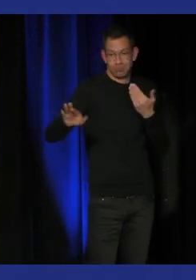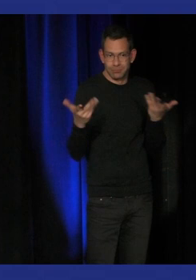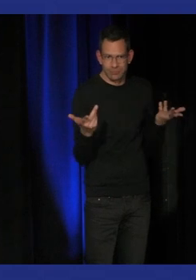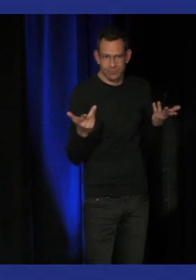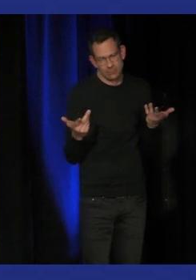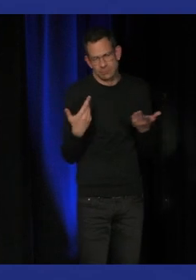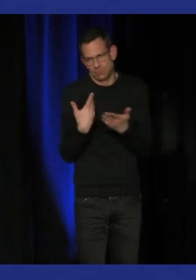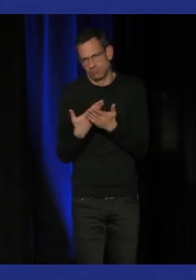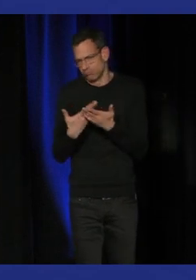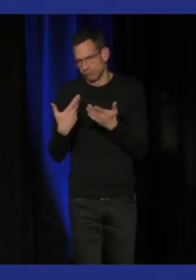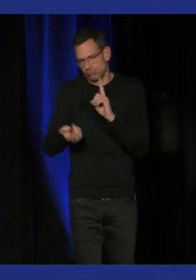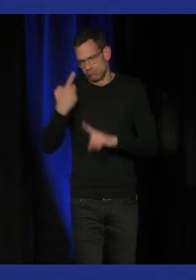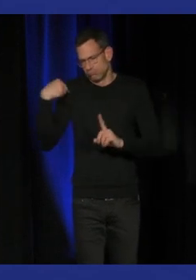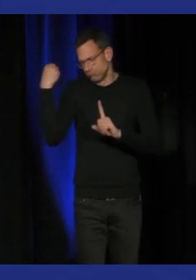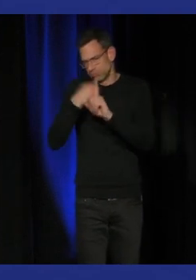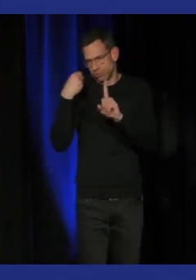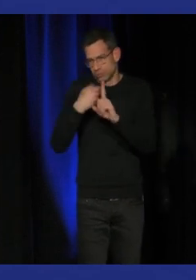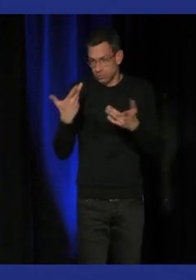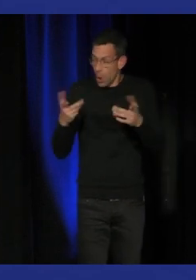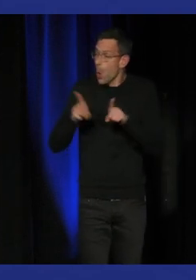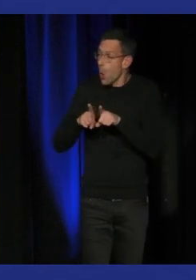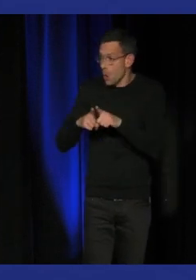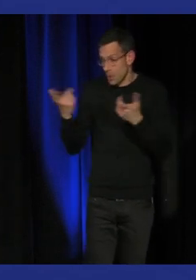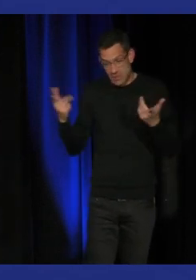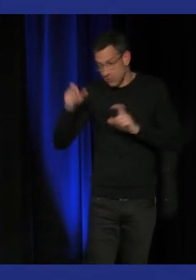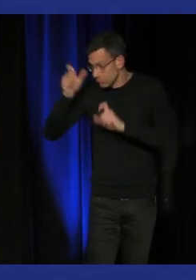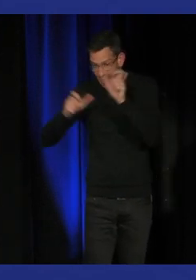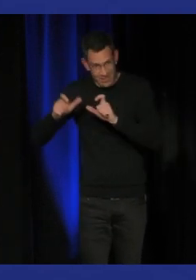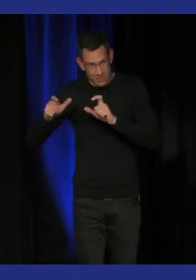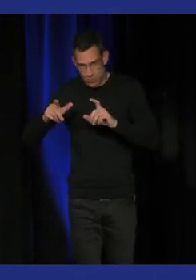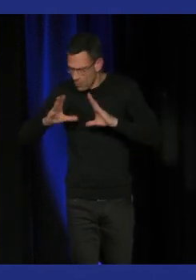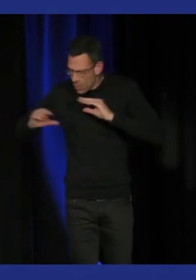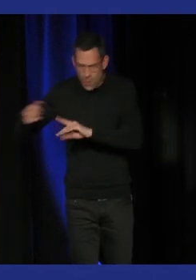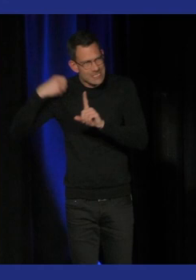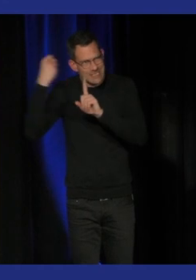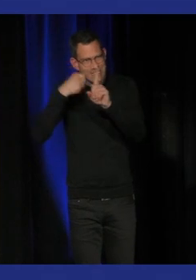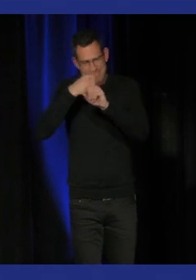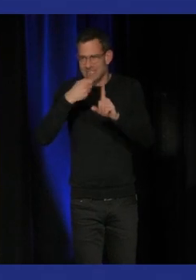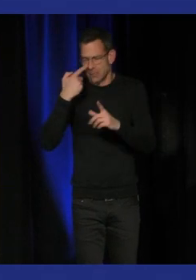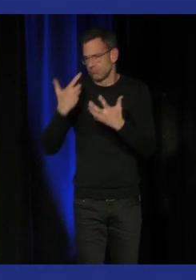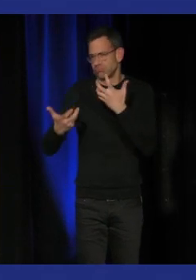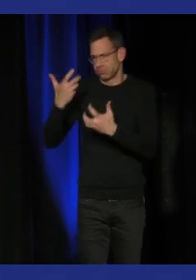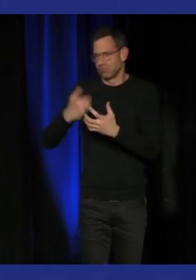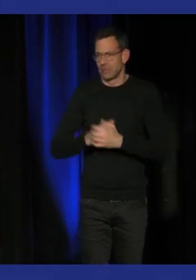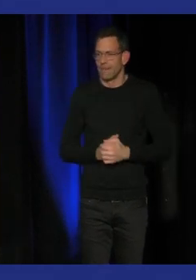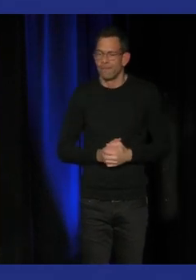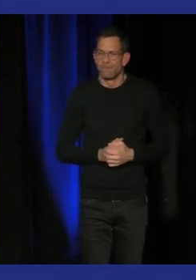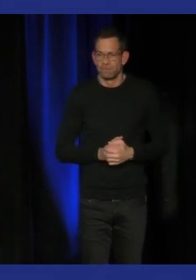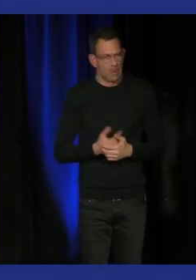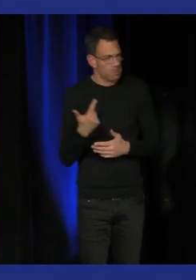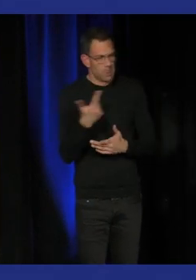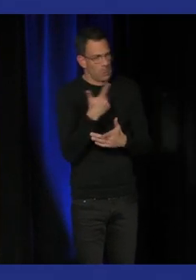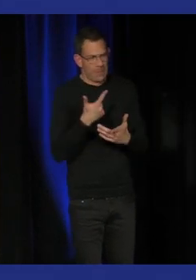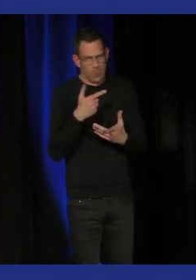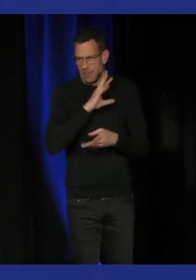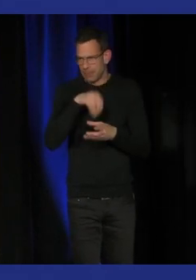des luttes des militants et des militantes de la cause du handicap. Donc ça, je trouvais que c'était deux points qui ressortaient beaucoup aussi de vos présentations.